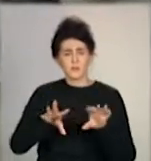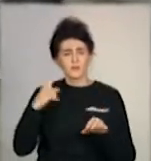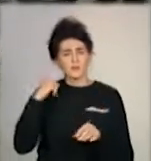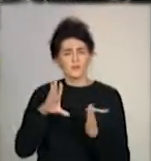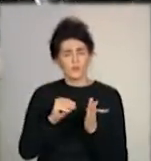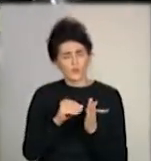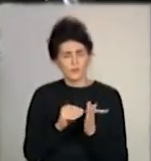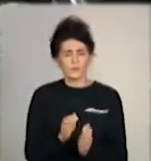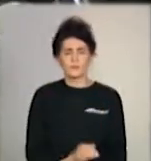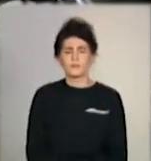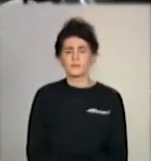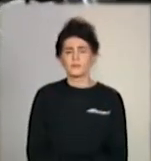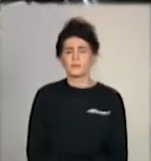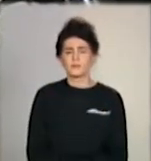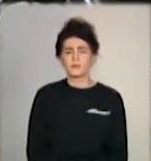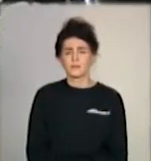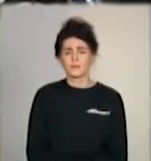клаксони.